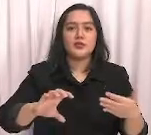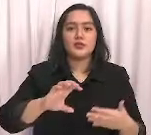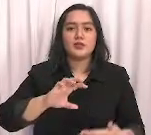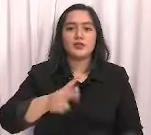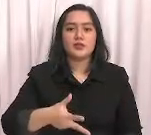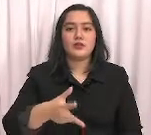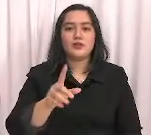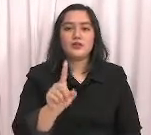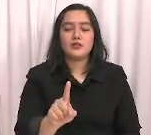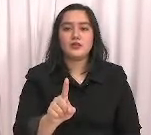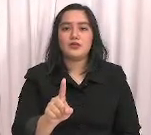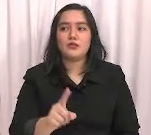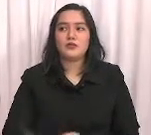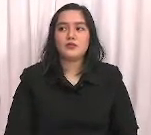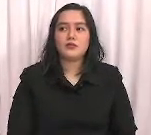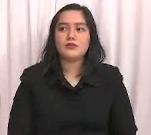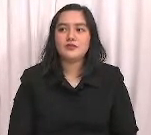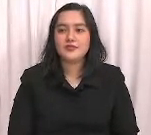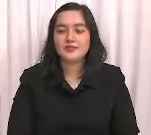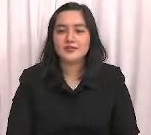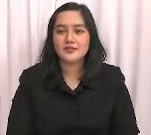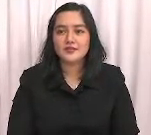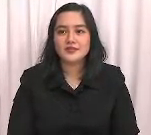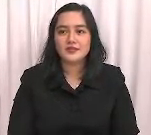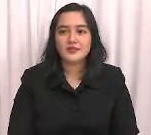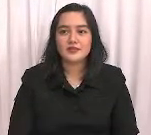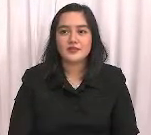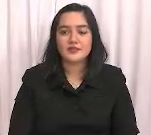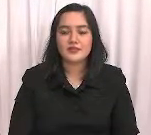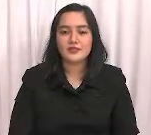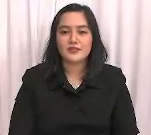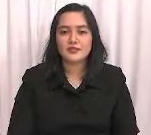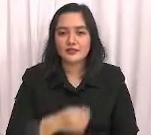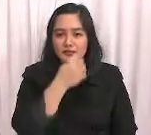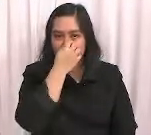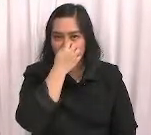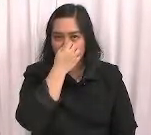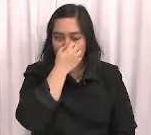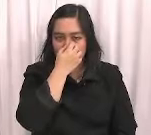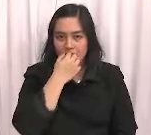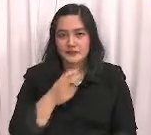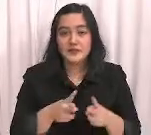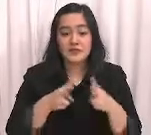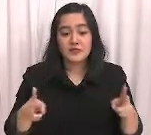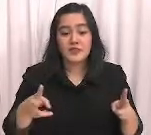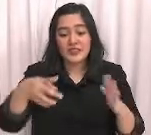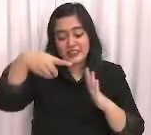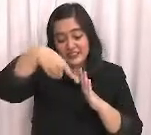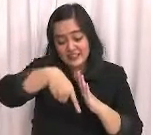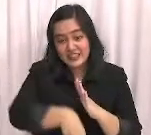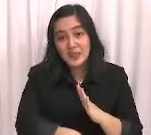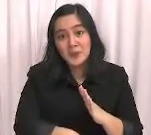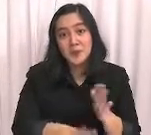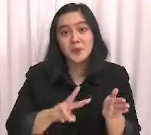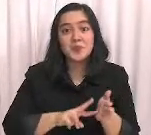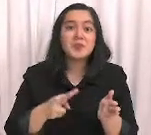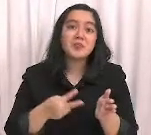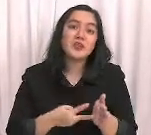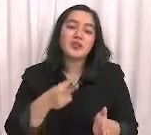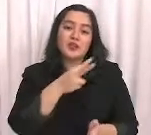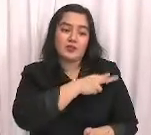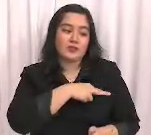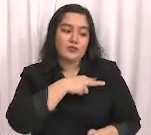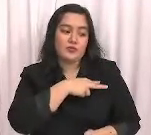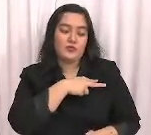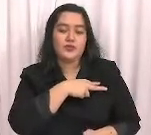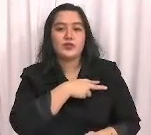ko itong 31, sabi ko, parang napakalalim talaga ng ibig sabihin ng virtuous woman. Pero ang Proverbs